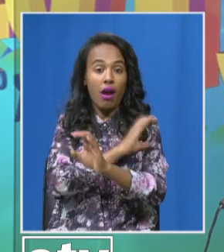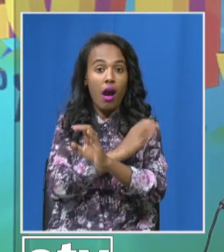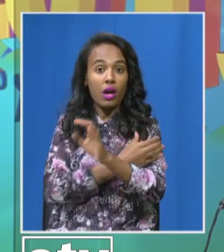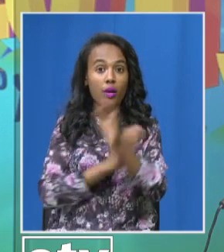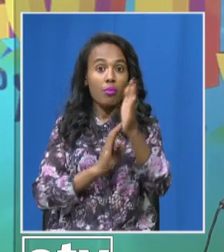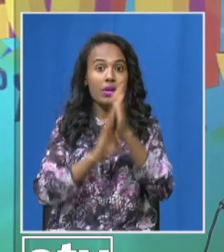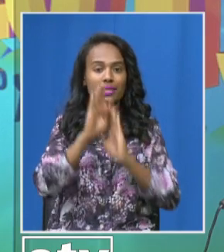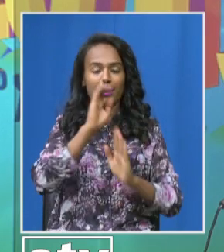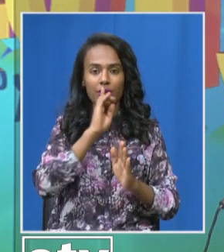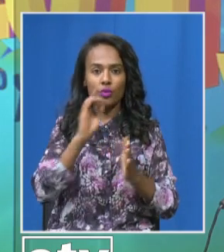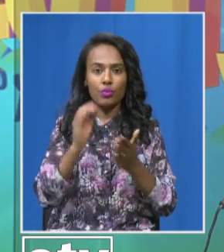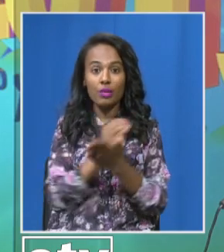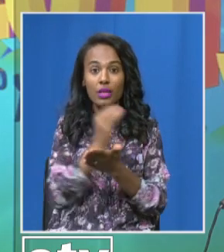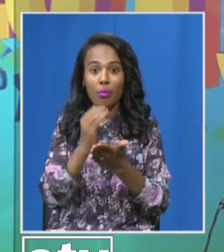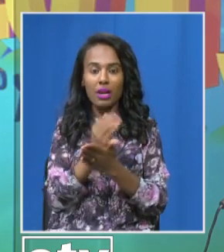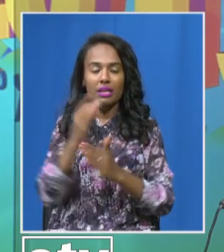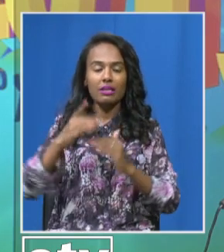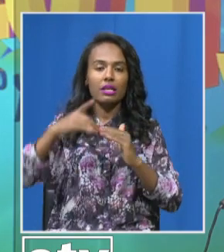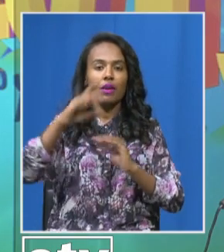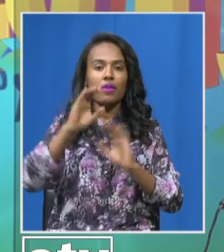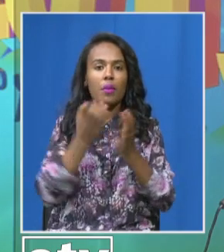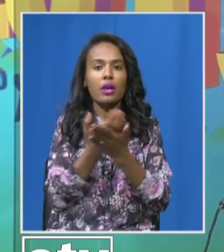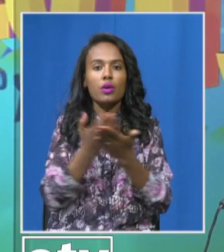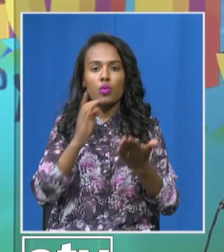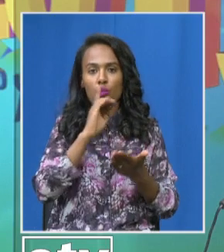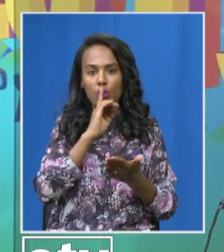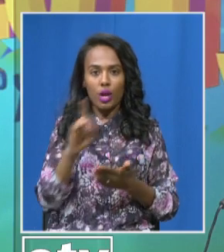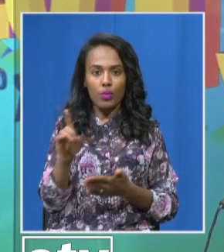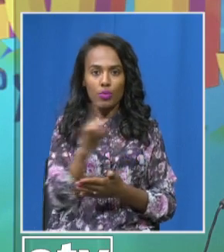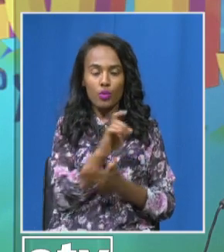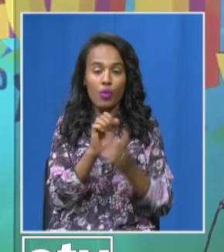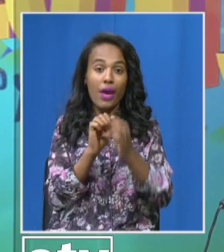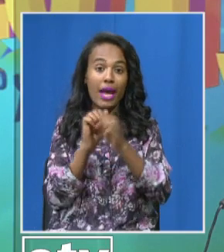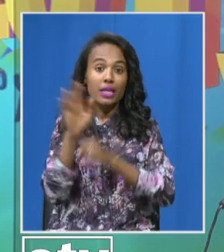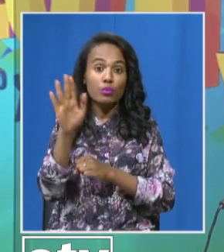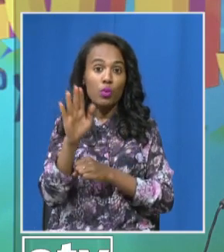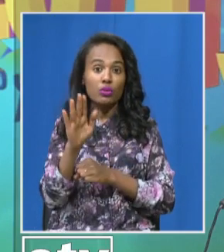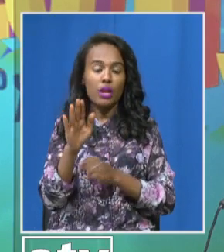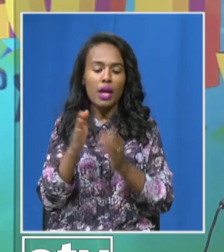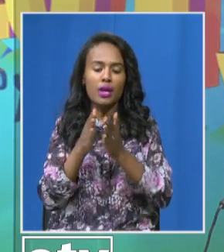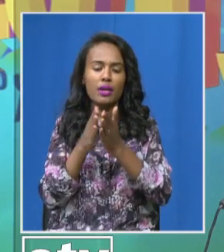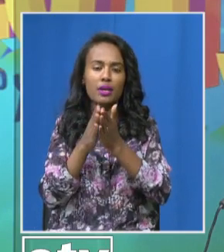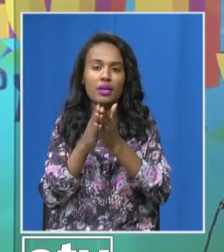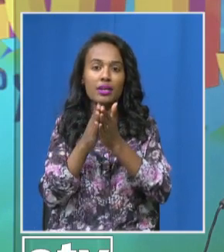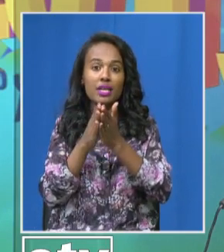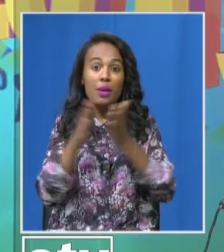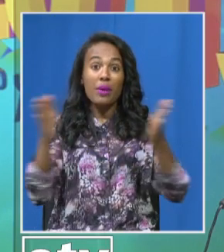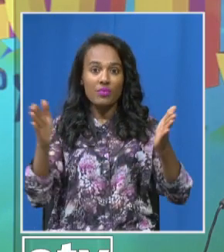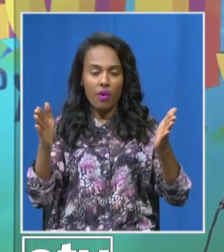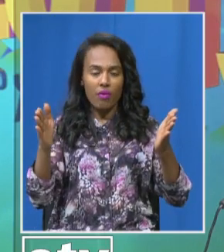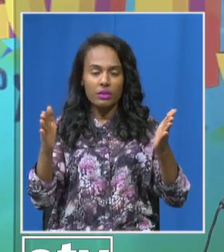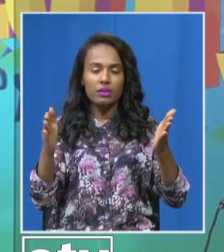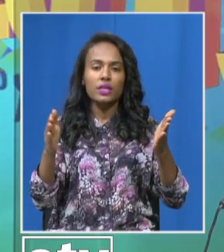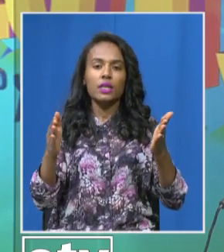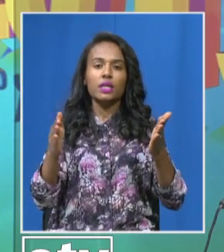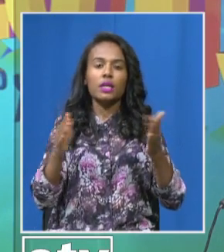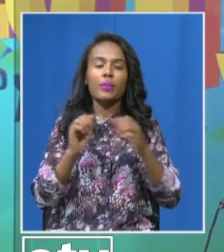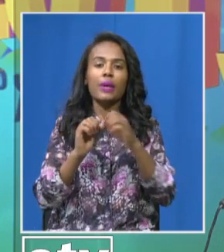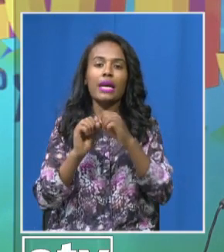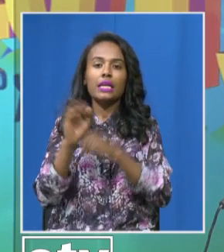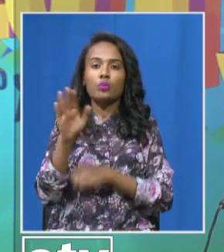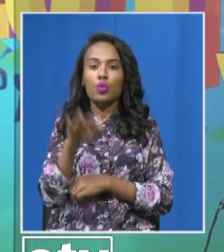ነው። ምርታማነት ዘርፍን ከፍ የማድረግ ጉዳይ ነው የሚሆነው። ኤክስፖርትን ዳይቨርሲፋይ የማድረግ የማስፋፋት፣